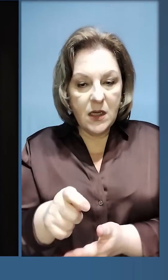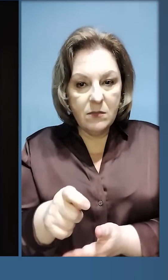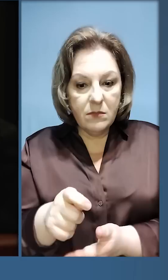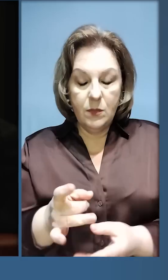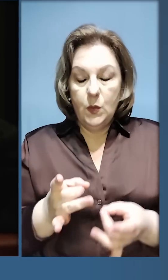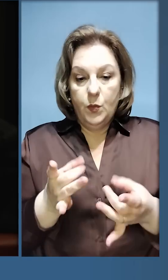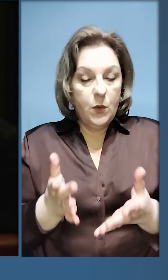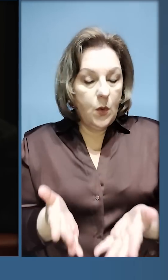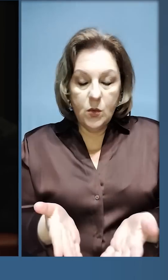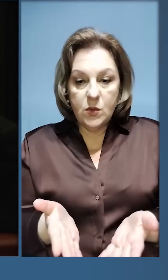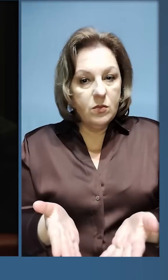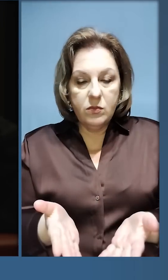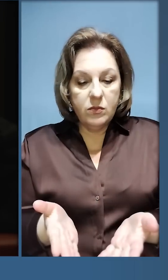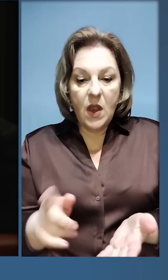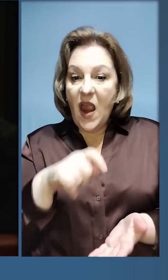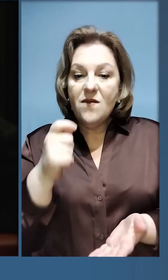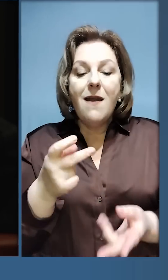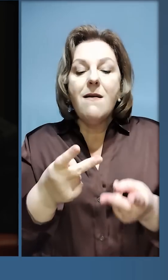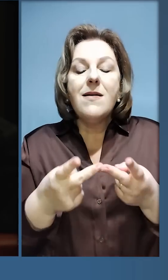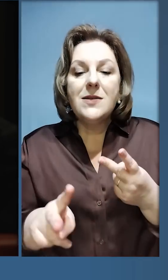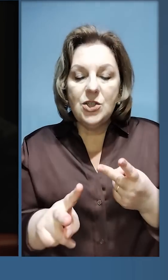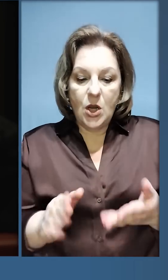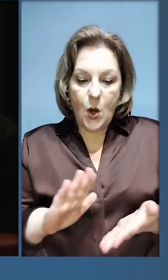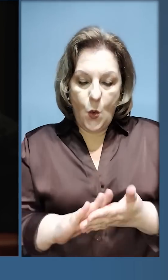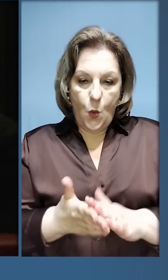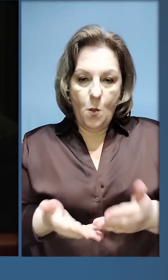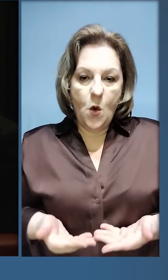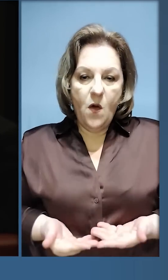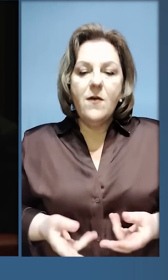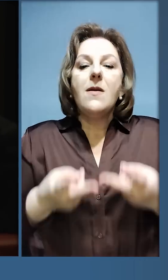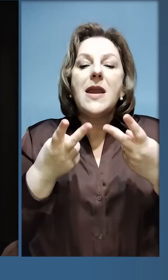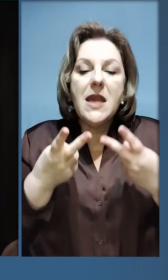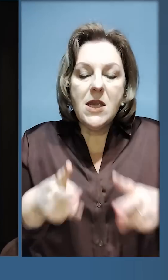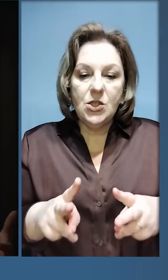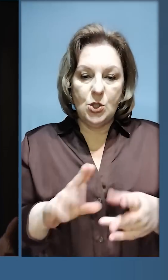війни. Просто війна – це інші